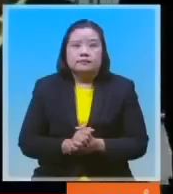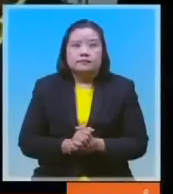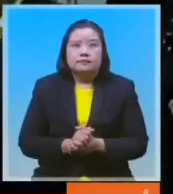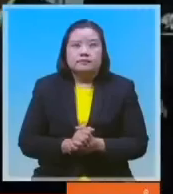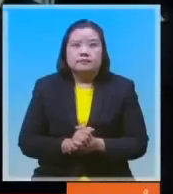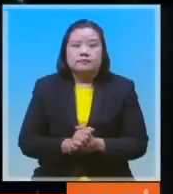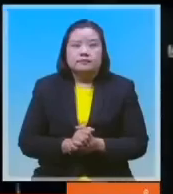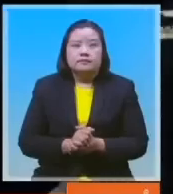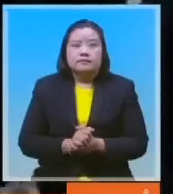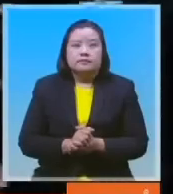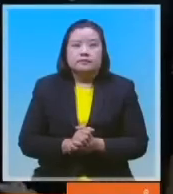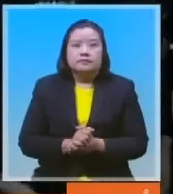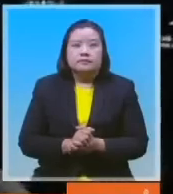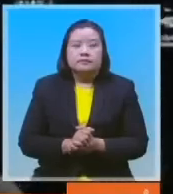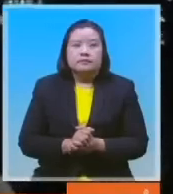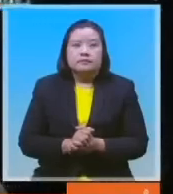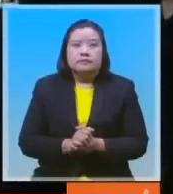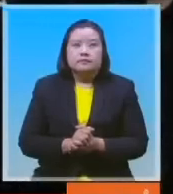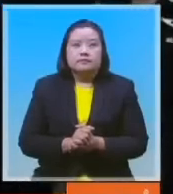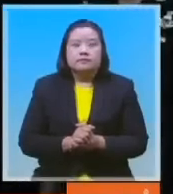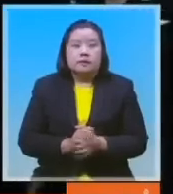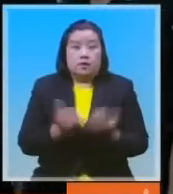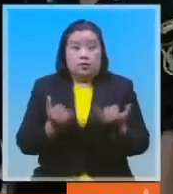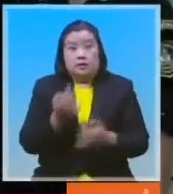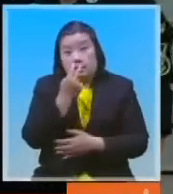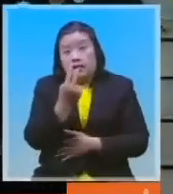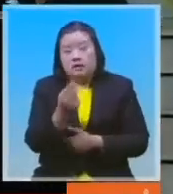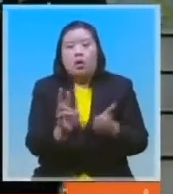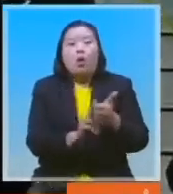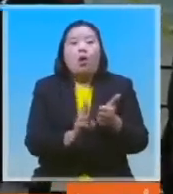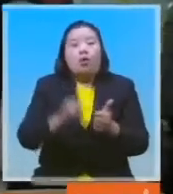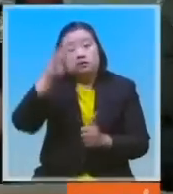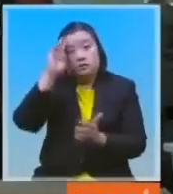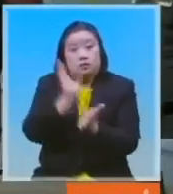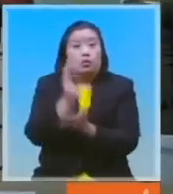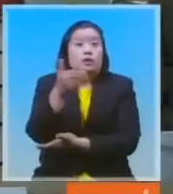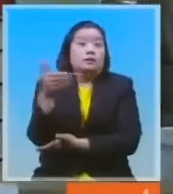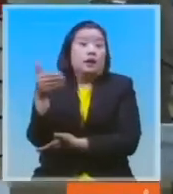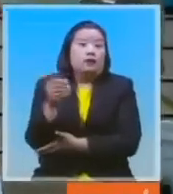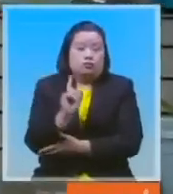ระหว่างนี้ท่านรองผบ.ตร.กำลังทดสอบ